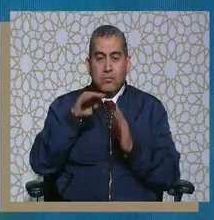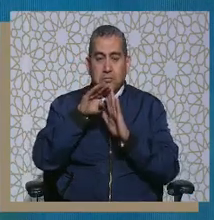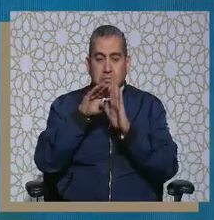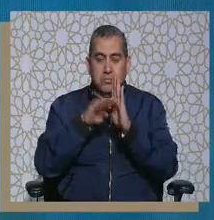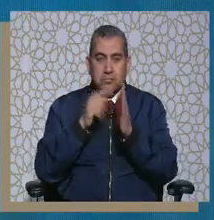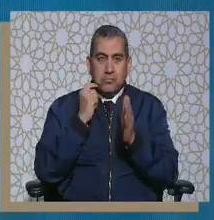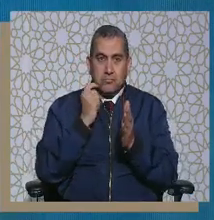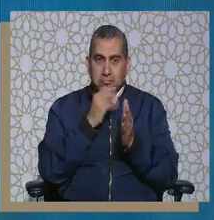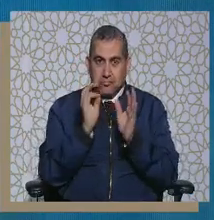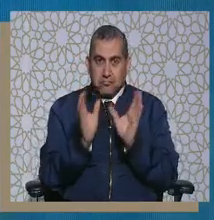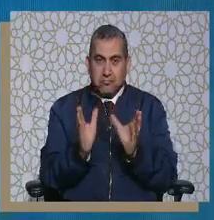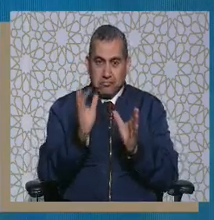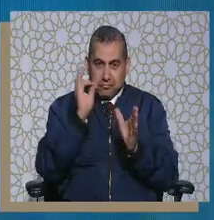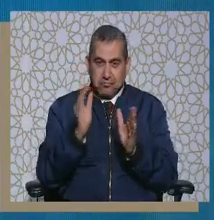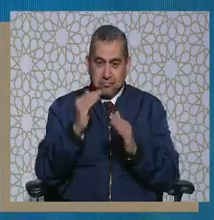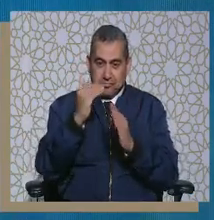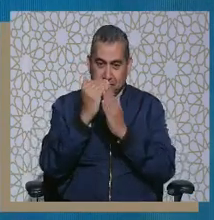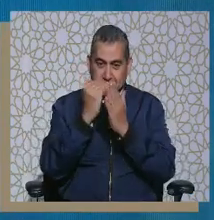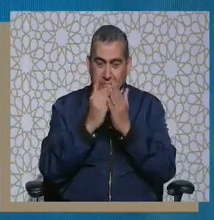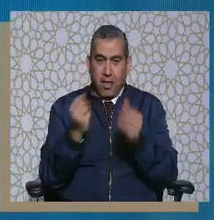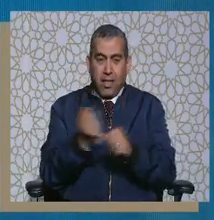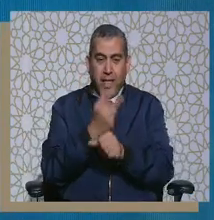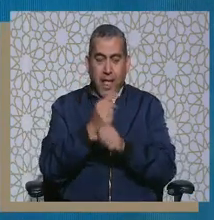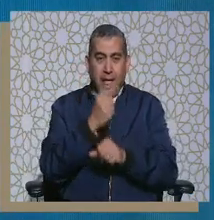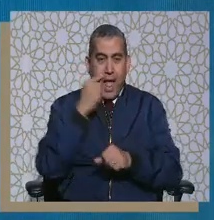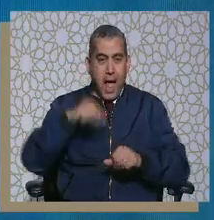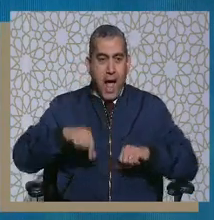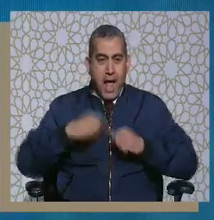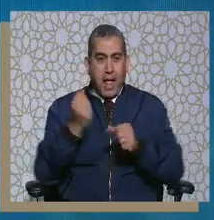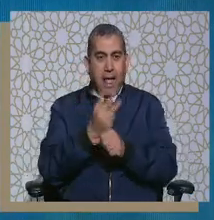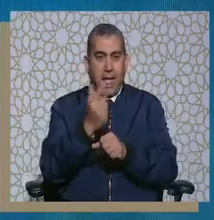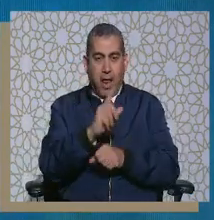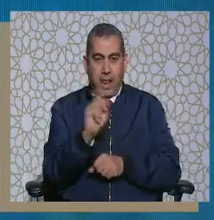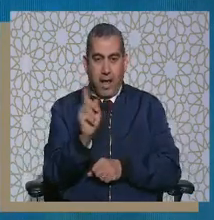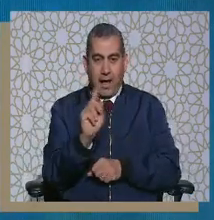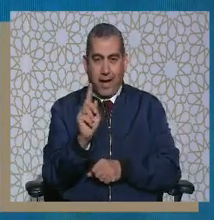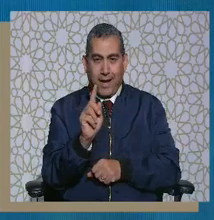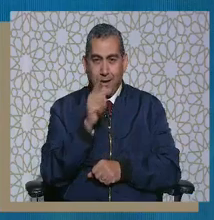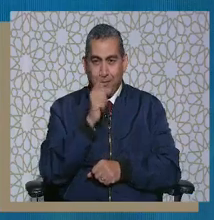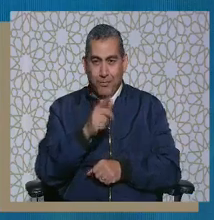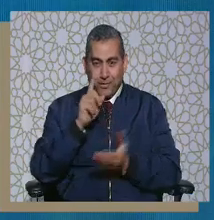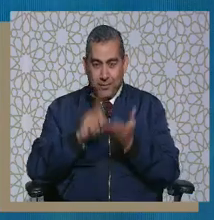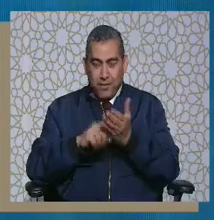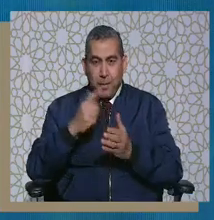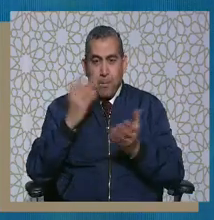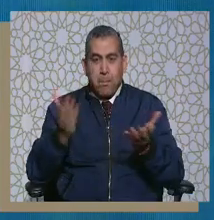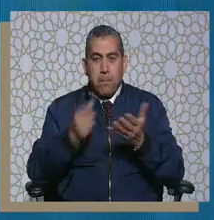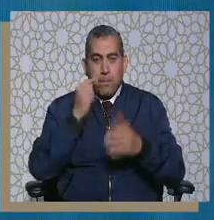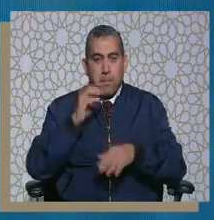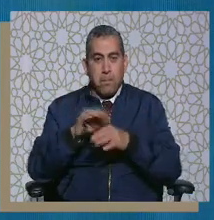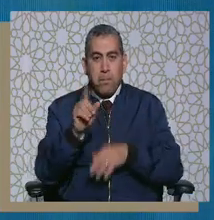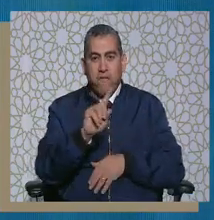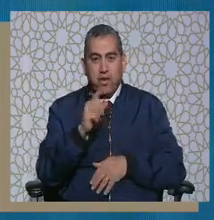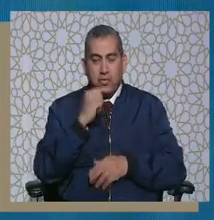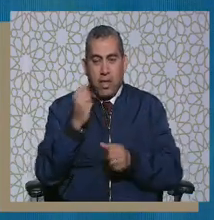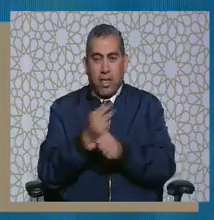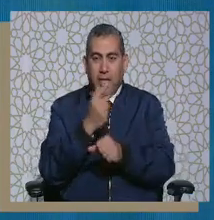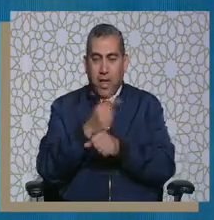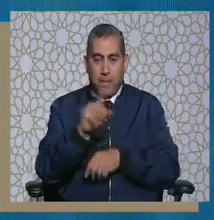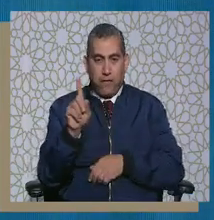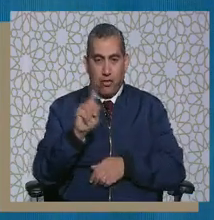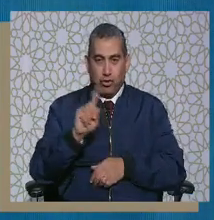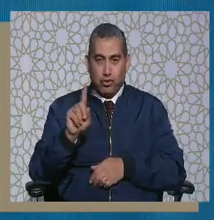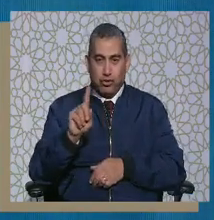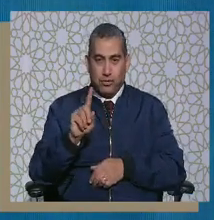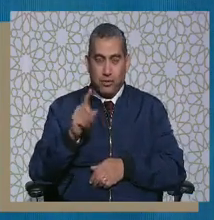ومحكم يعني لا عبثيه في الحياه ما فيش حاجه ابدا عبثيه